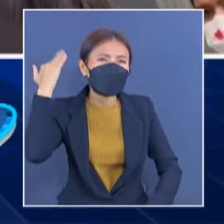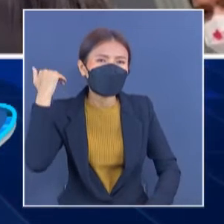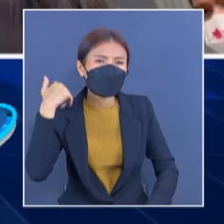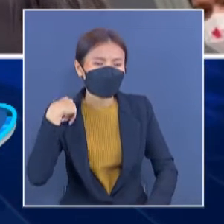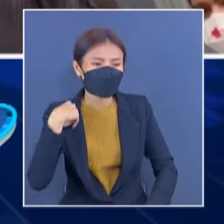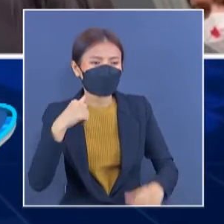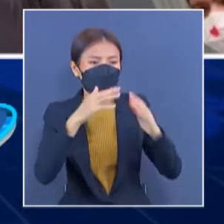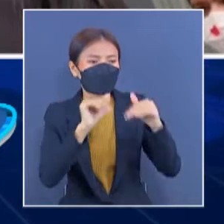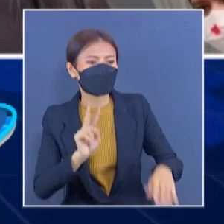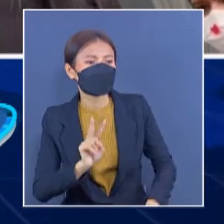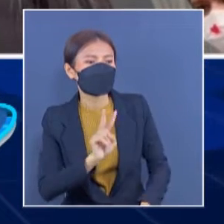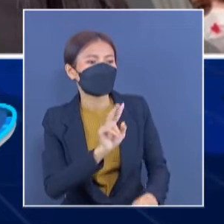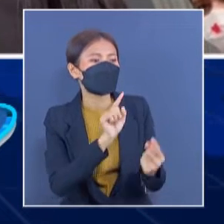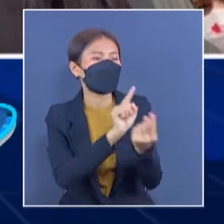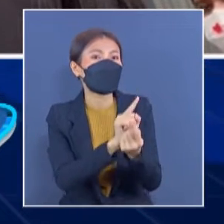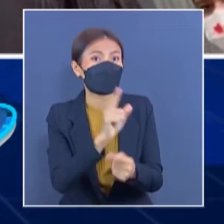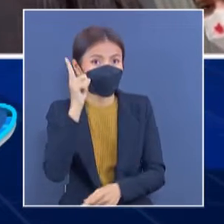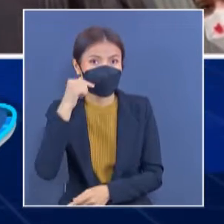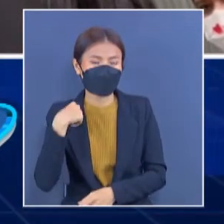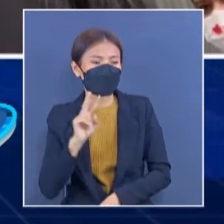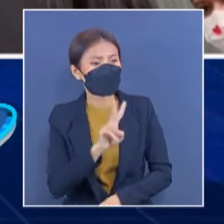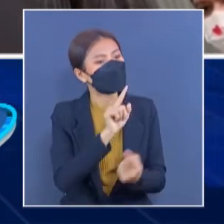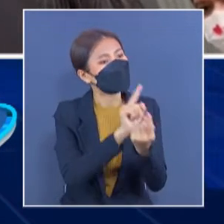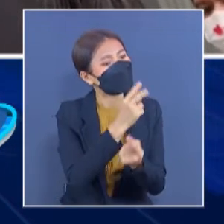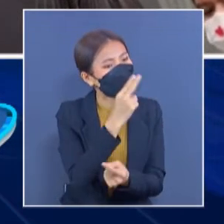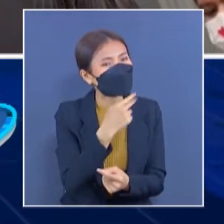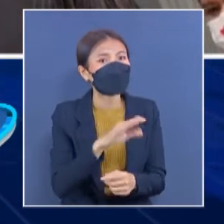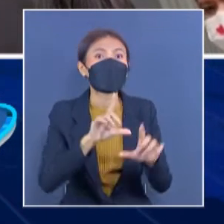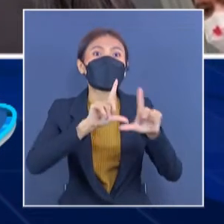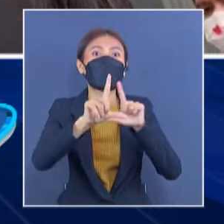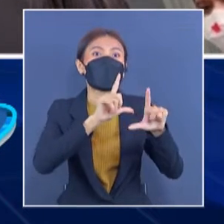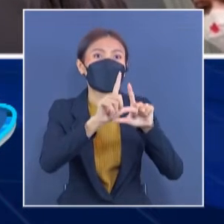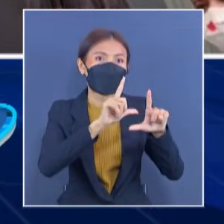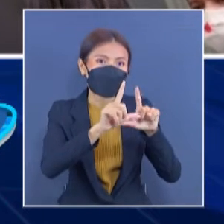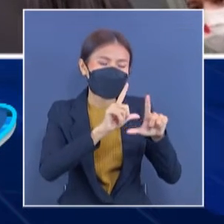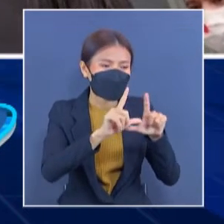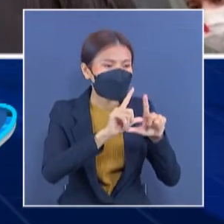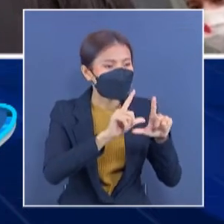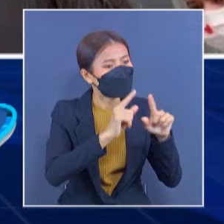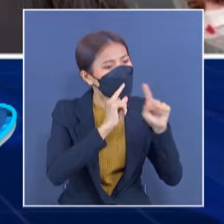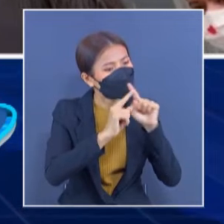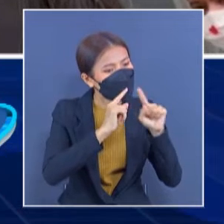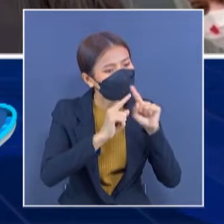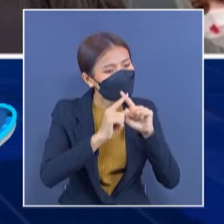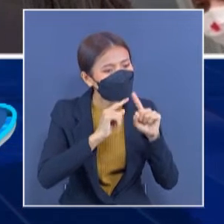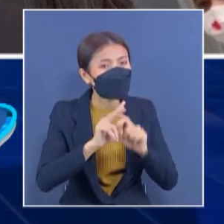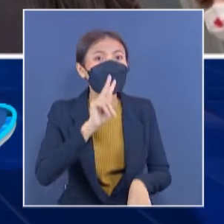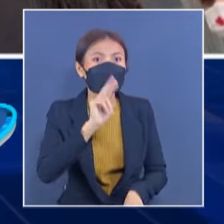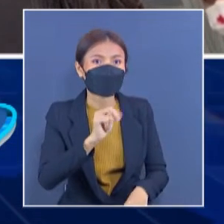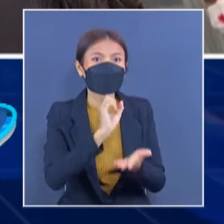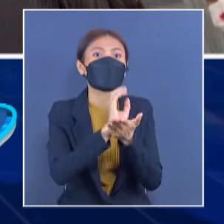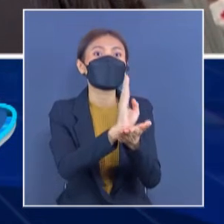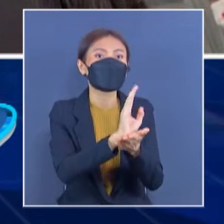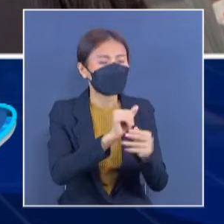แอดไลน์ไว้พูดคุยกันนัดแนะเวลาเดินทางไปทำบุญจนกระทั่งมาวันนึงครับอดีตพระกาโตะเนี่ย